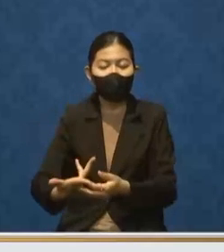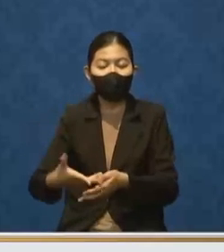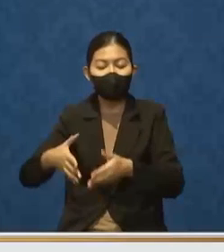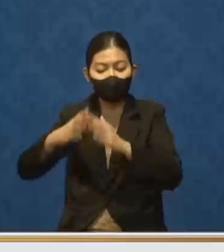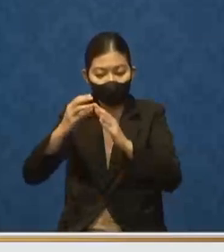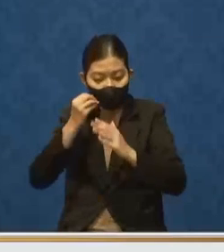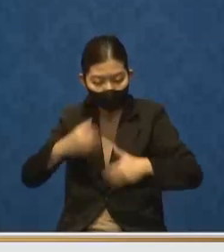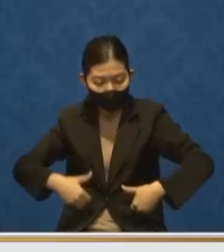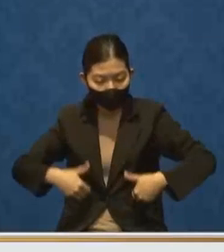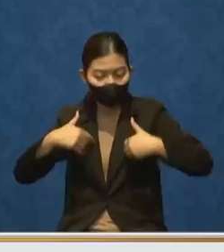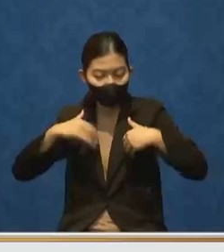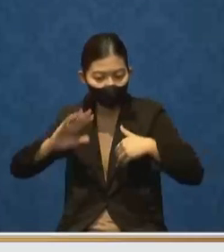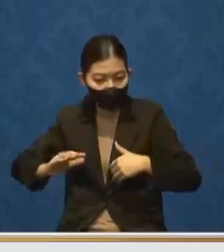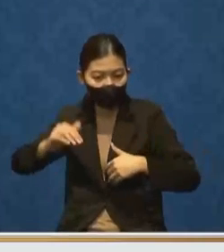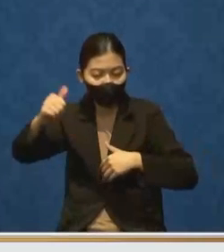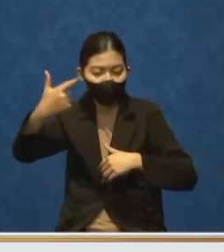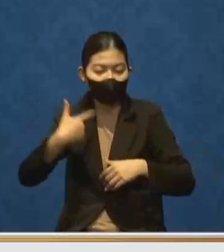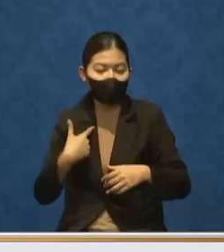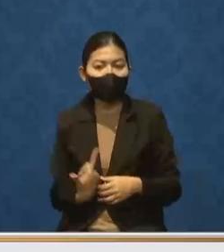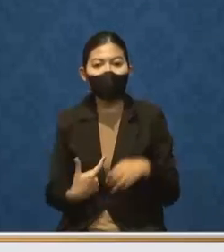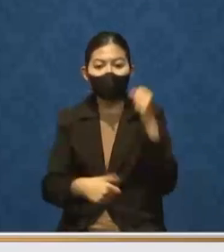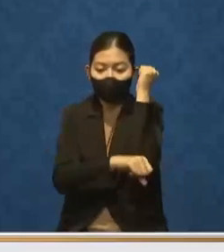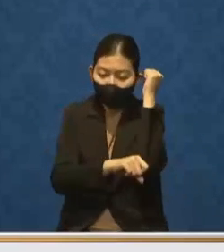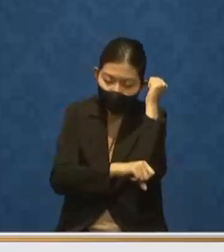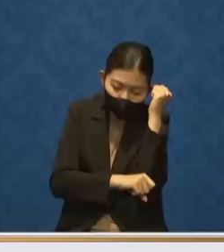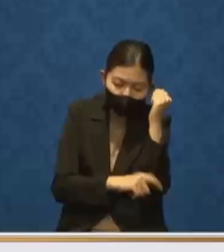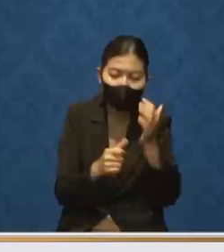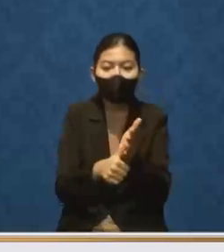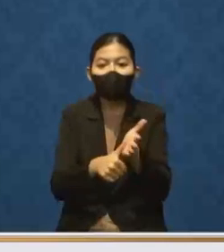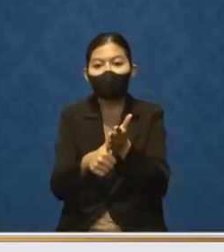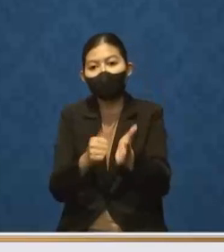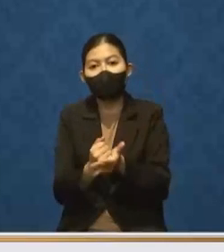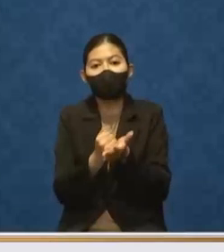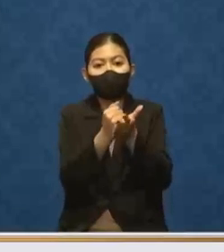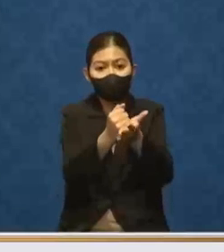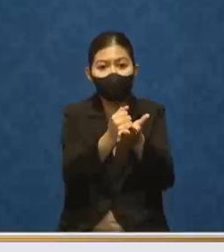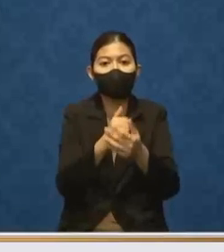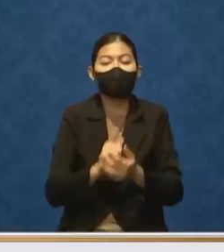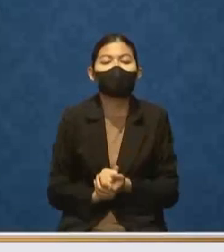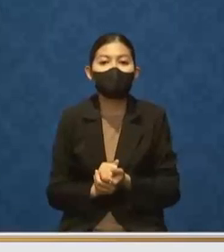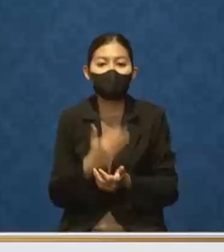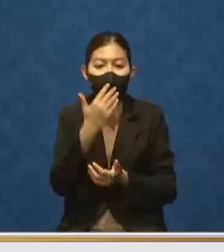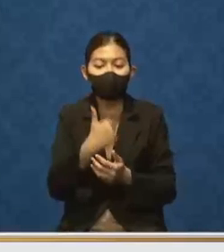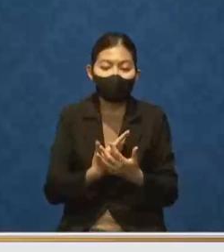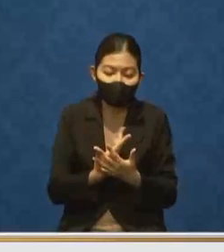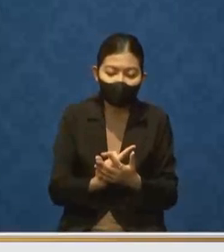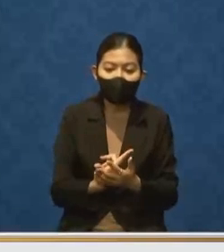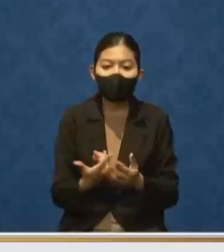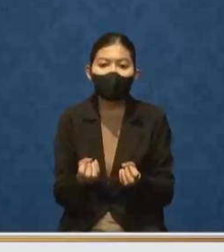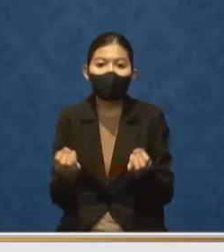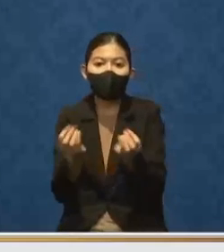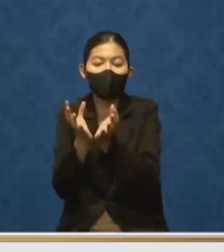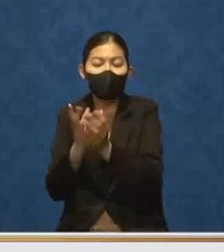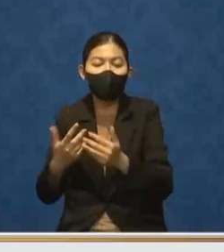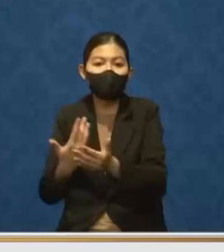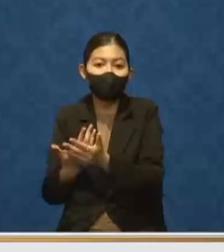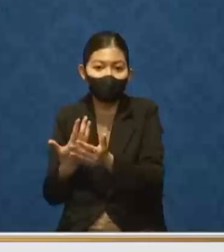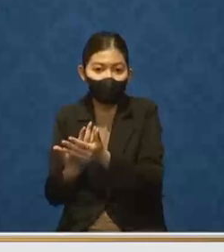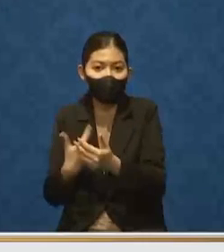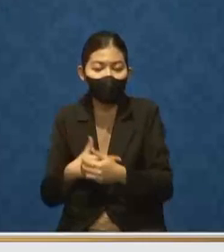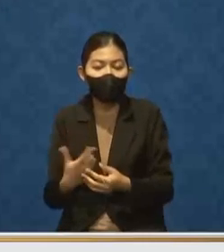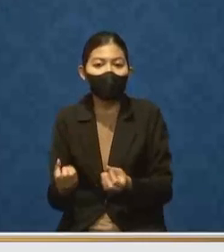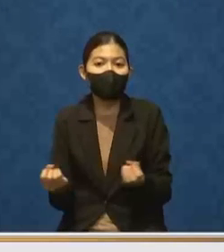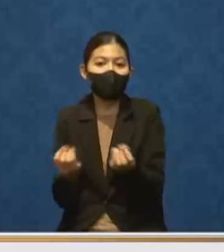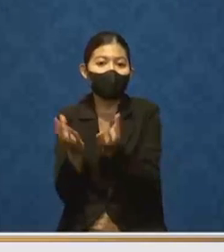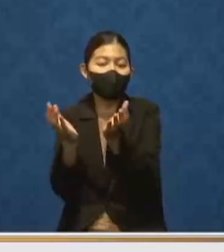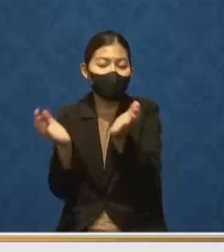นหลุดพ้นจากปัญหาความยากจนและสามารถจะพึ่งพาตนเองได้เพื่อลดภาระทางการคลังและสนับสนุนให้เศรษฐกิจในภาพรวม